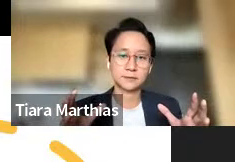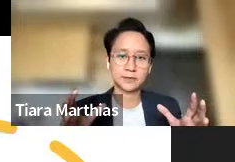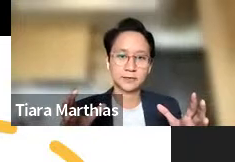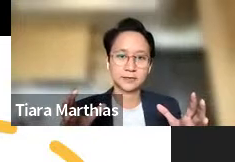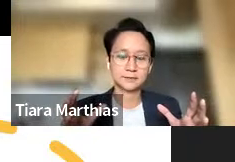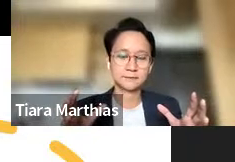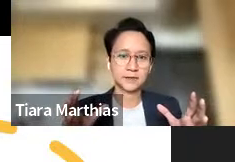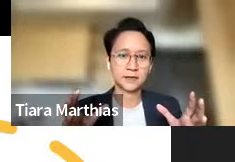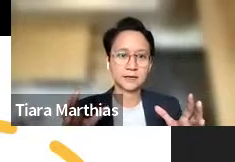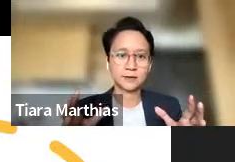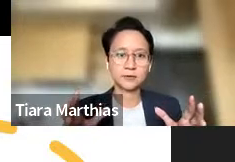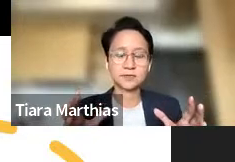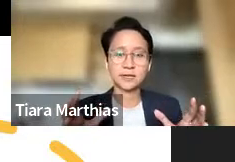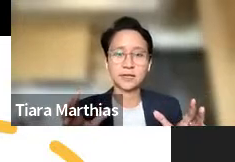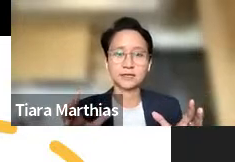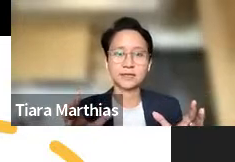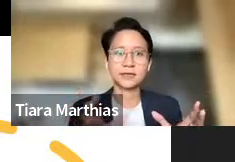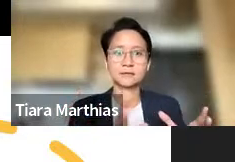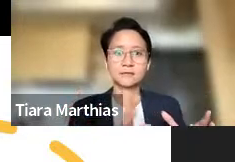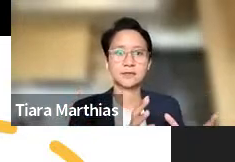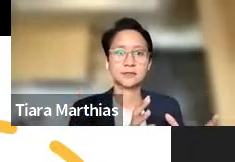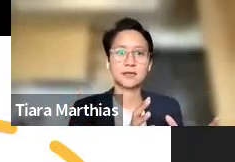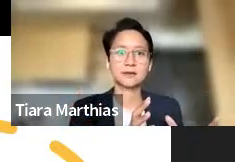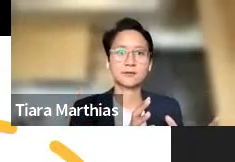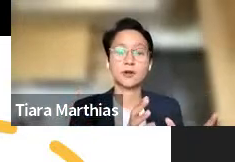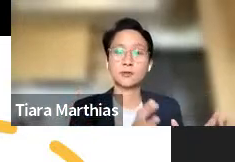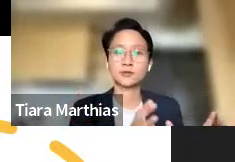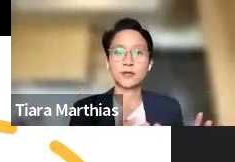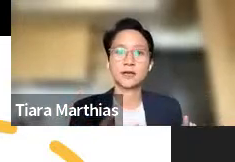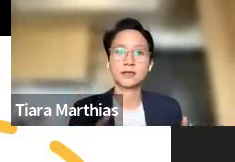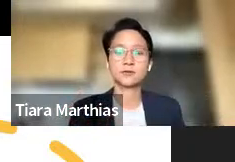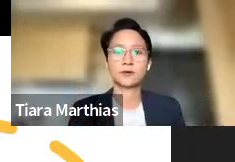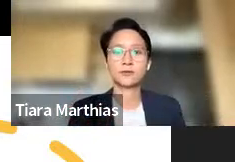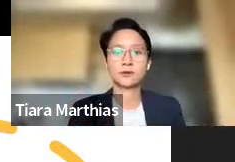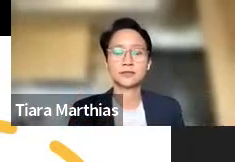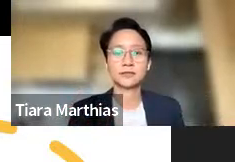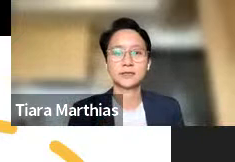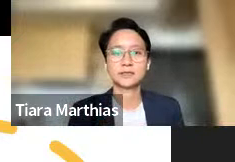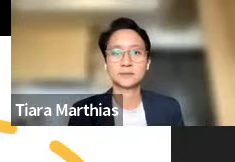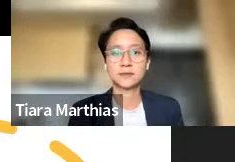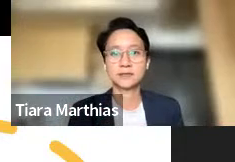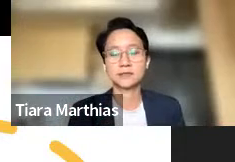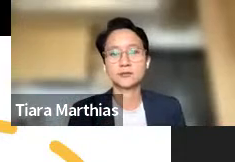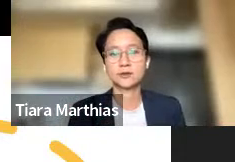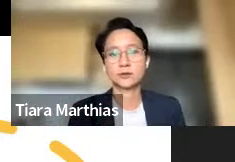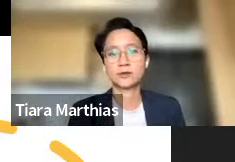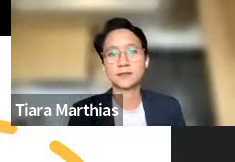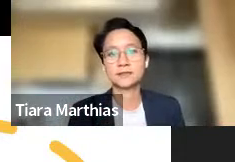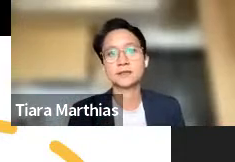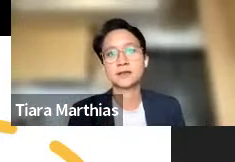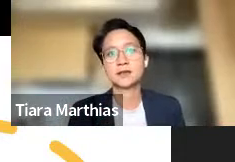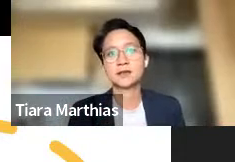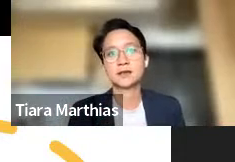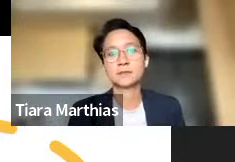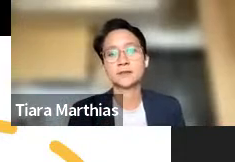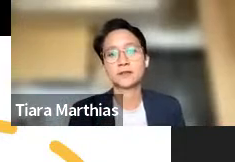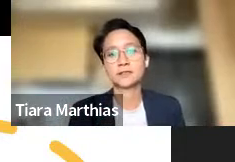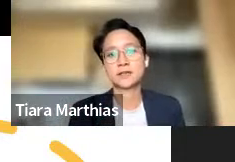jenis-jenis disabilitas. Namun sayangnya kita walaupun sudah ada undang-undang tentang disabilitas tahun